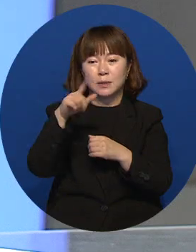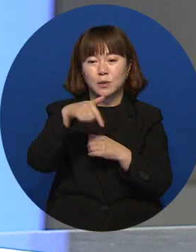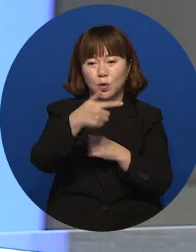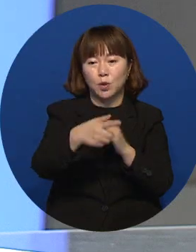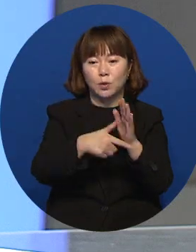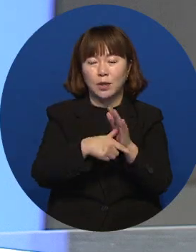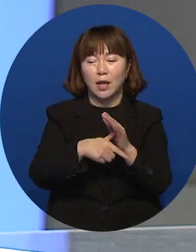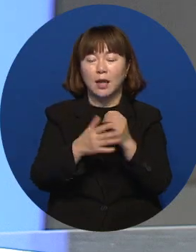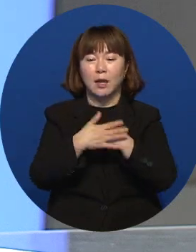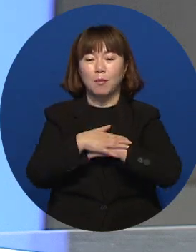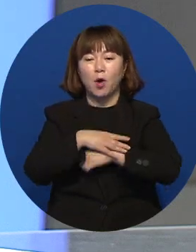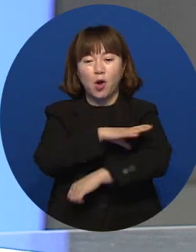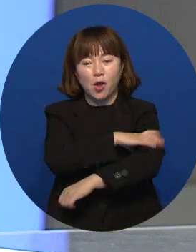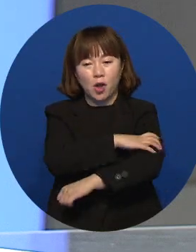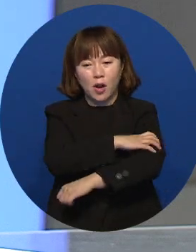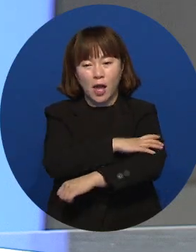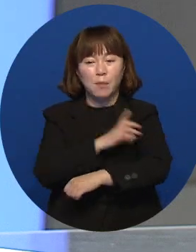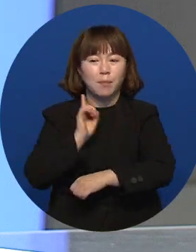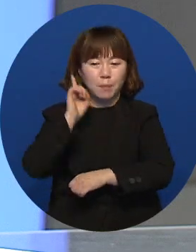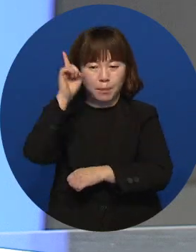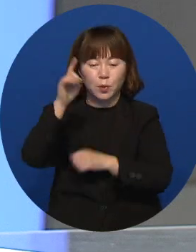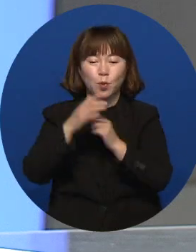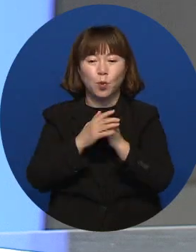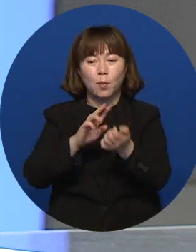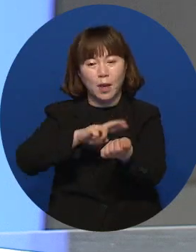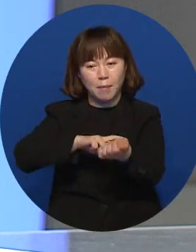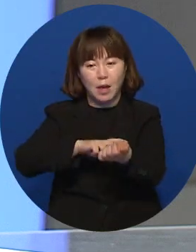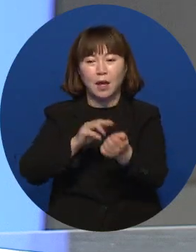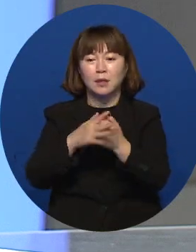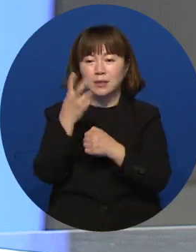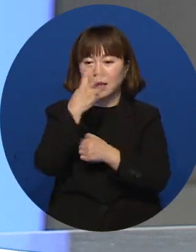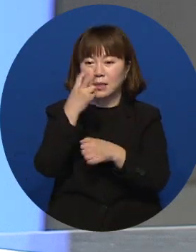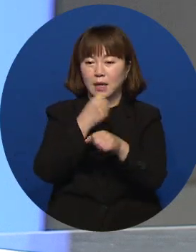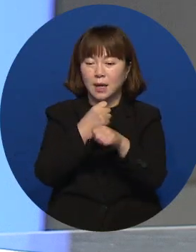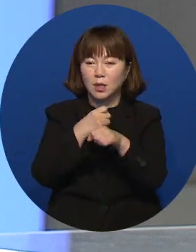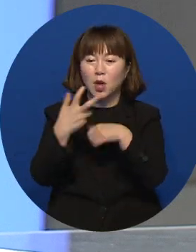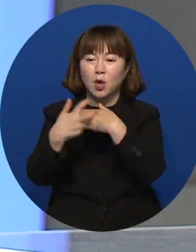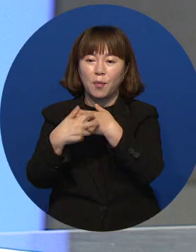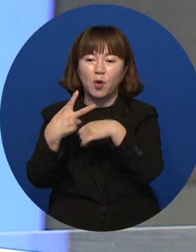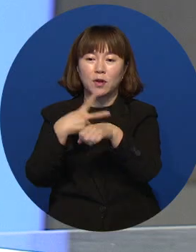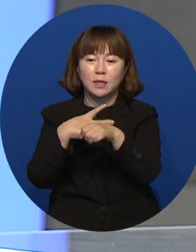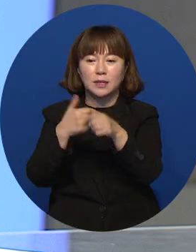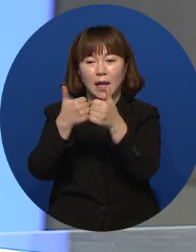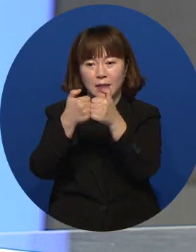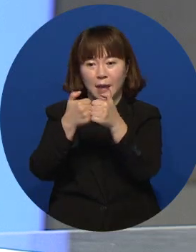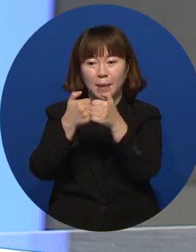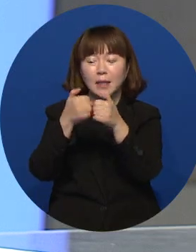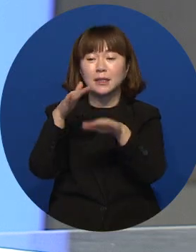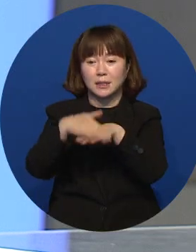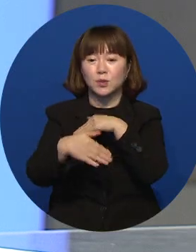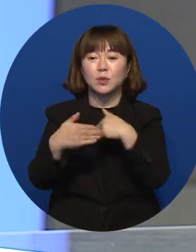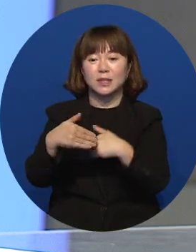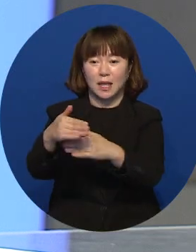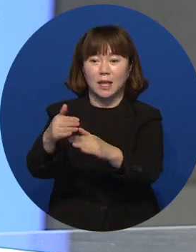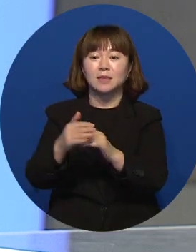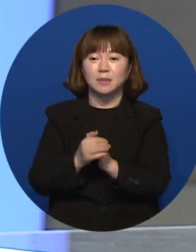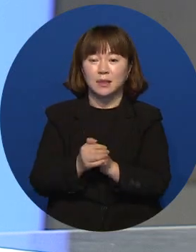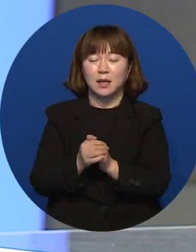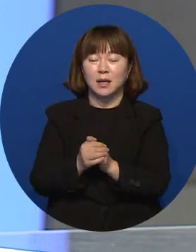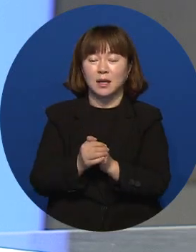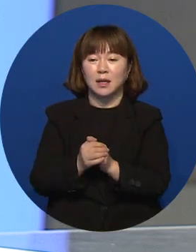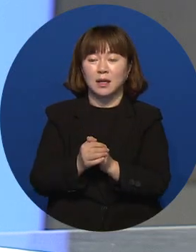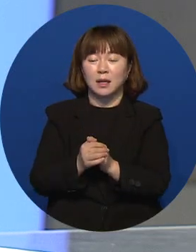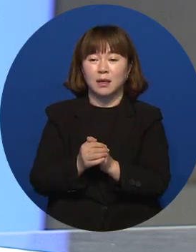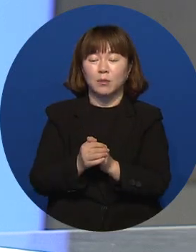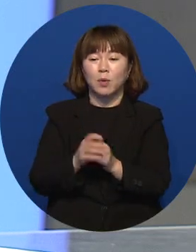뭐 혈압 맥박 이런 체크해서 또 2 의사랑 직접 그 진료 바꾸게 그렇기 때문에 큰 무리는 없을 것 같고 단진자